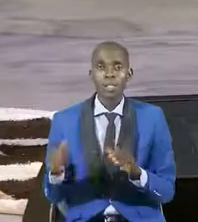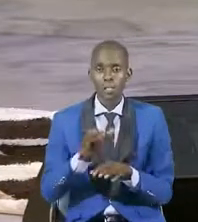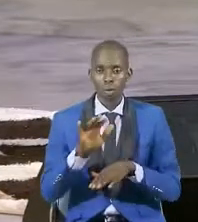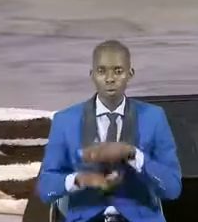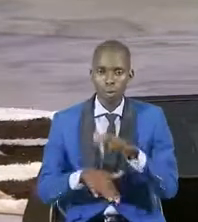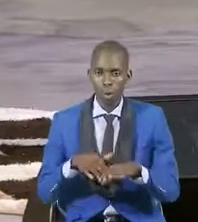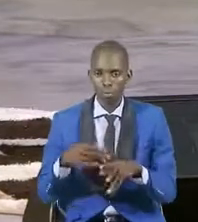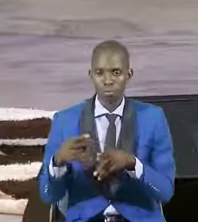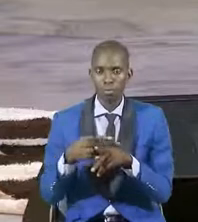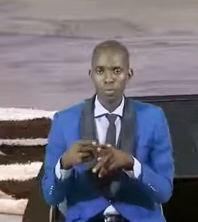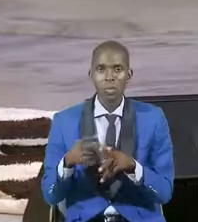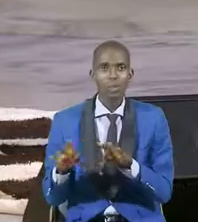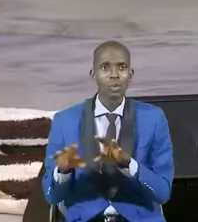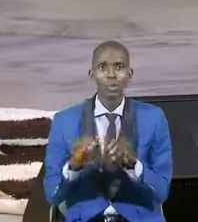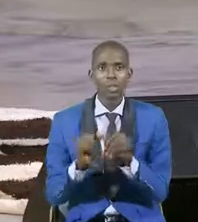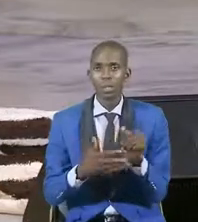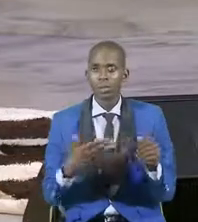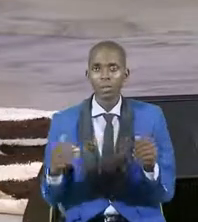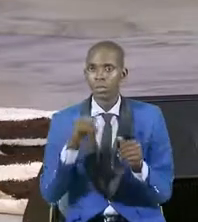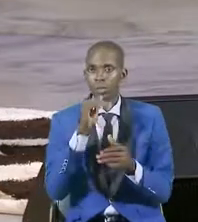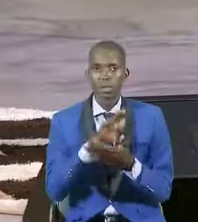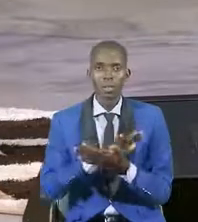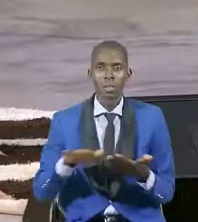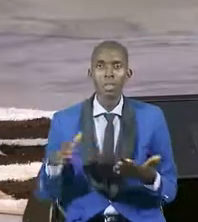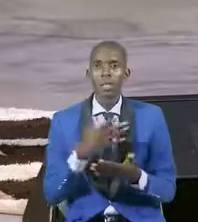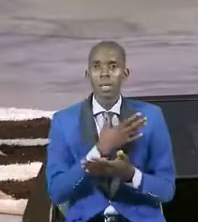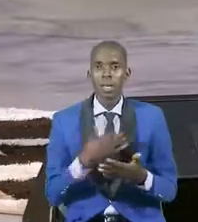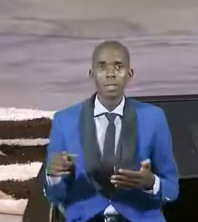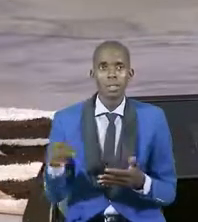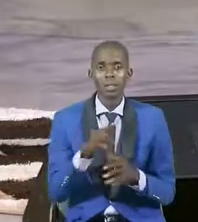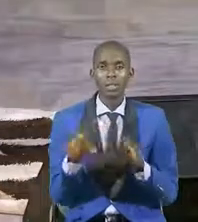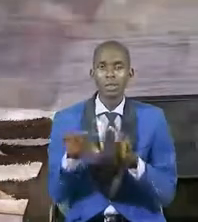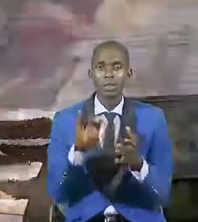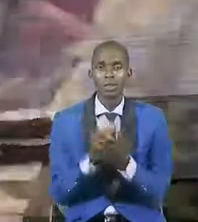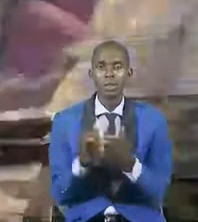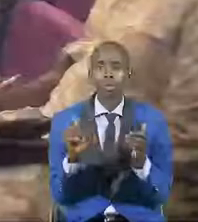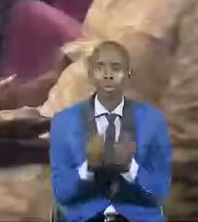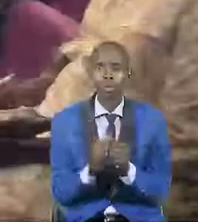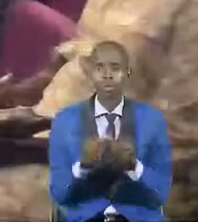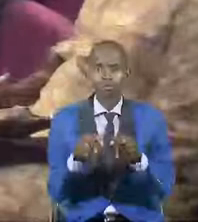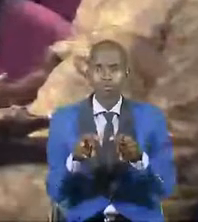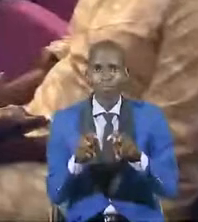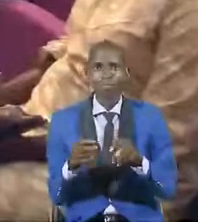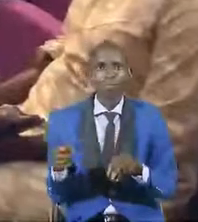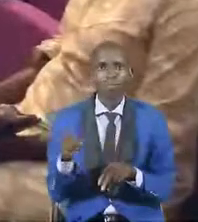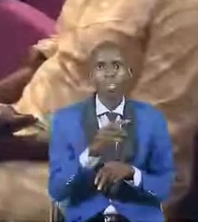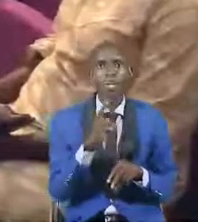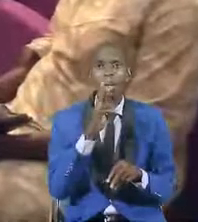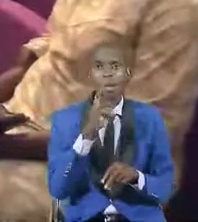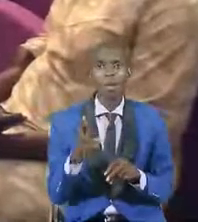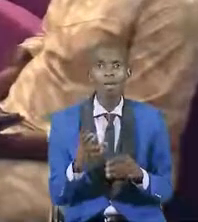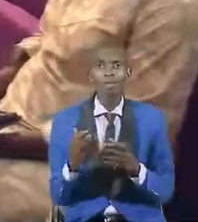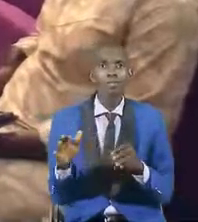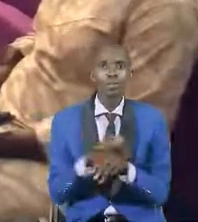Ils pratiquent, ils font tout ce qui est impur et ils font cela avec cupidité. Ils